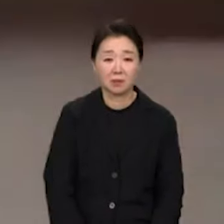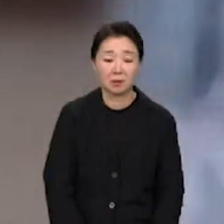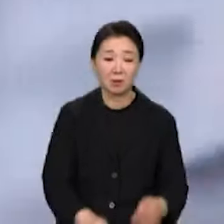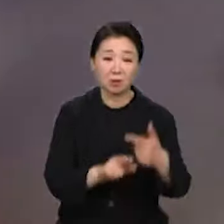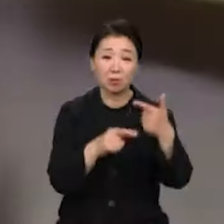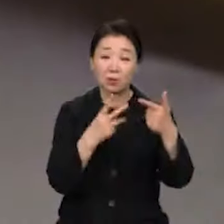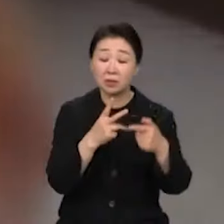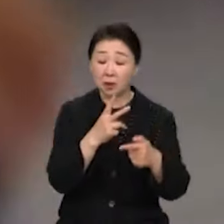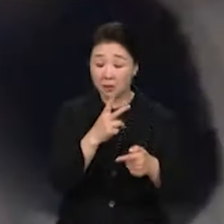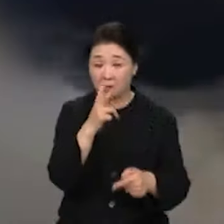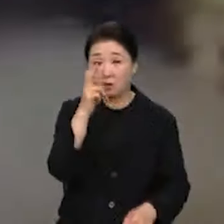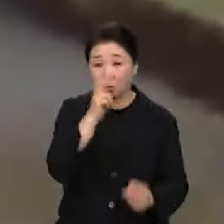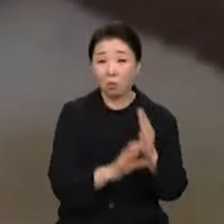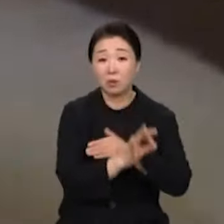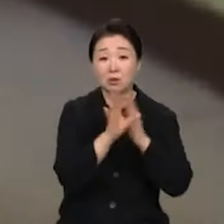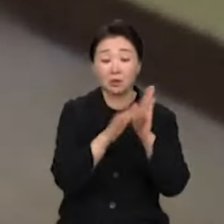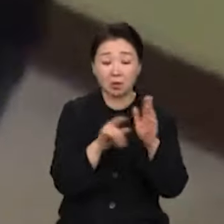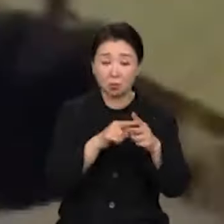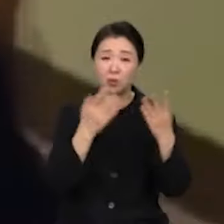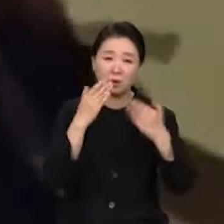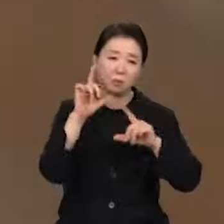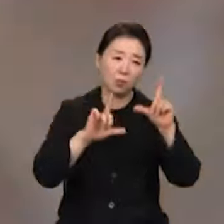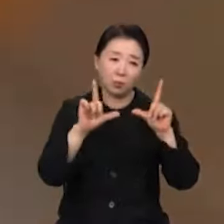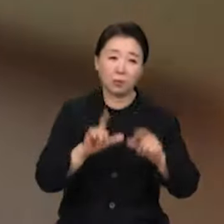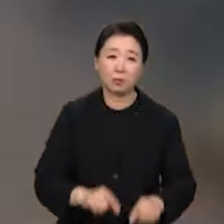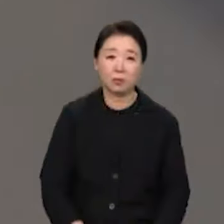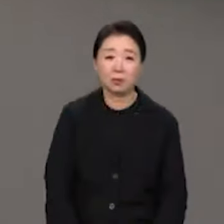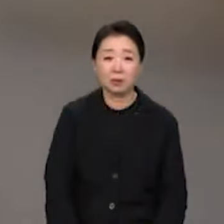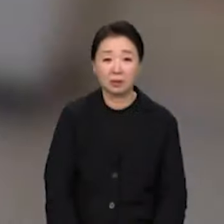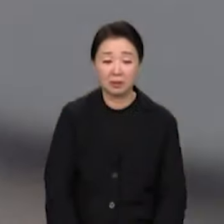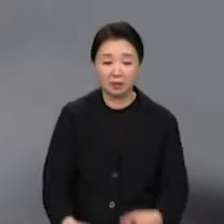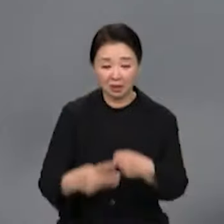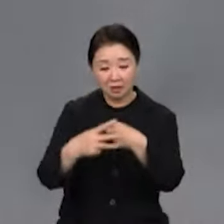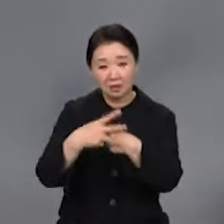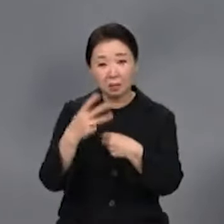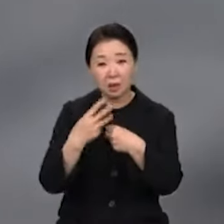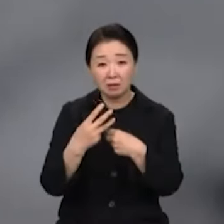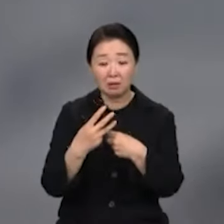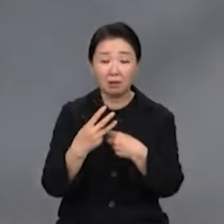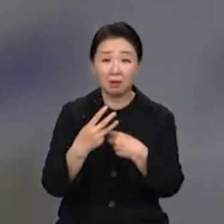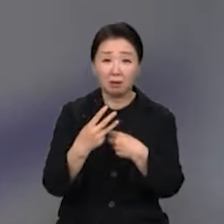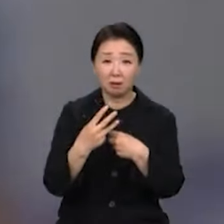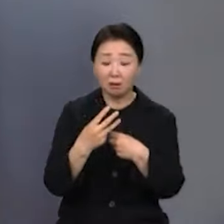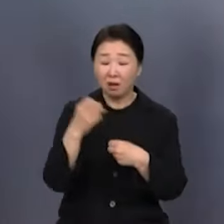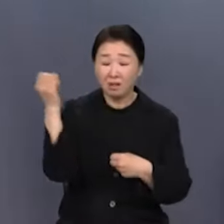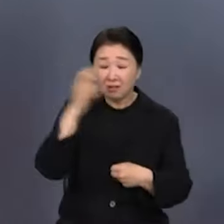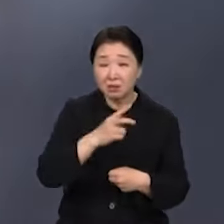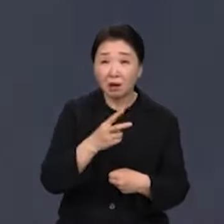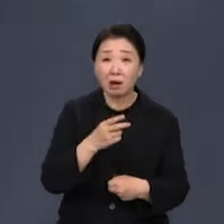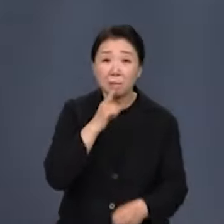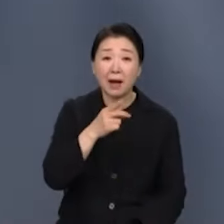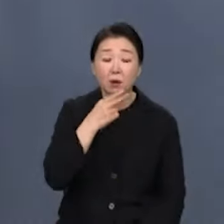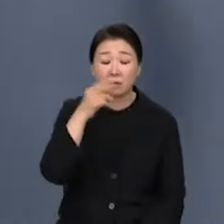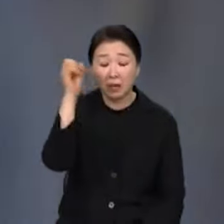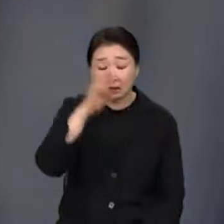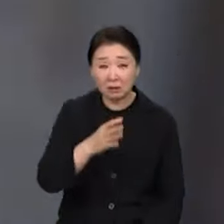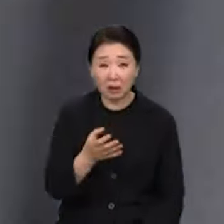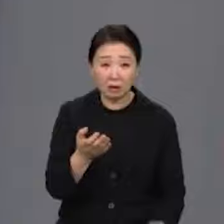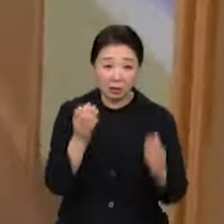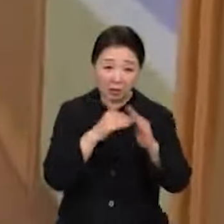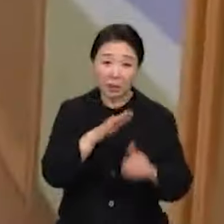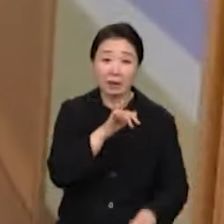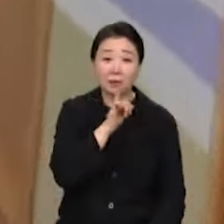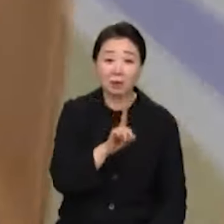오전 전북 전주 한 초등학교 모습입니다. 3학년 학생이 무단 조퇴를 하겠다고 했고 교감이 막아서자 벌어진